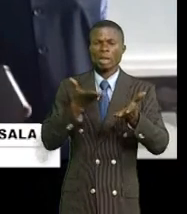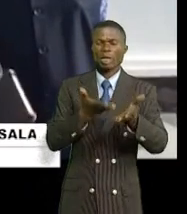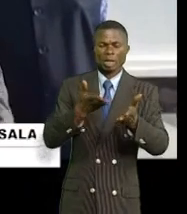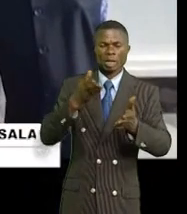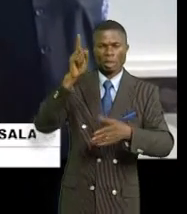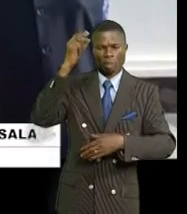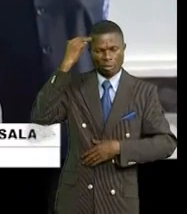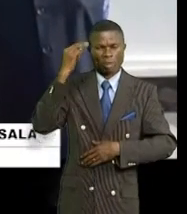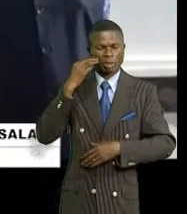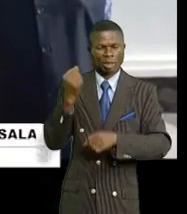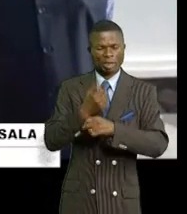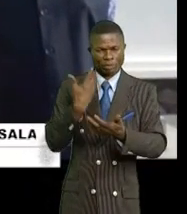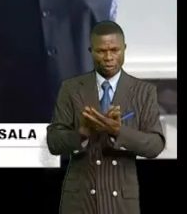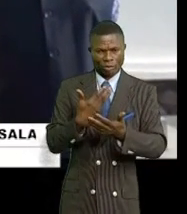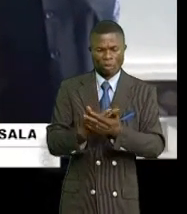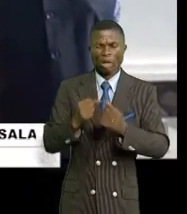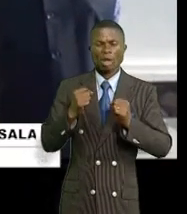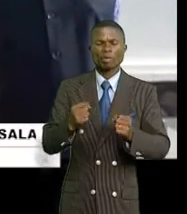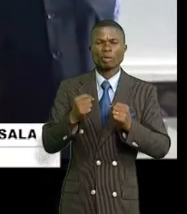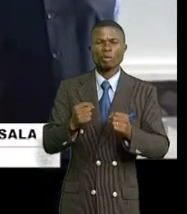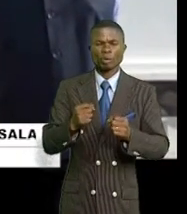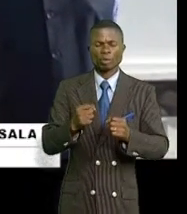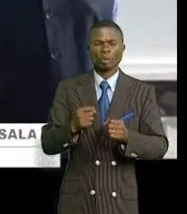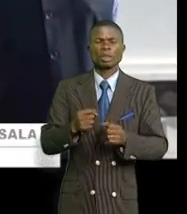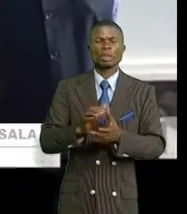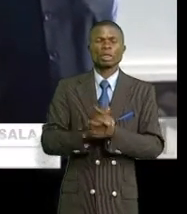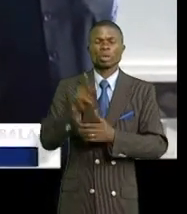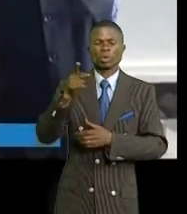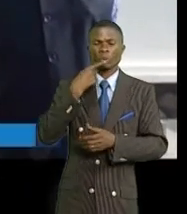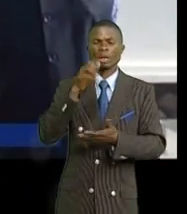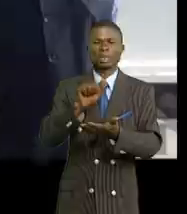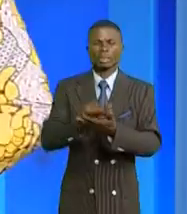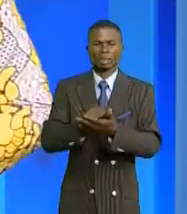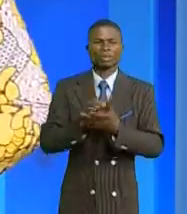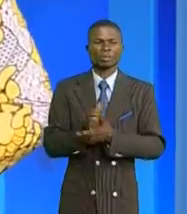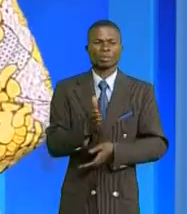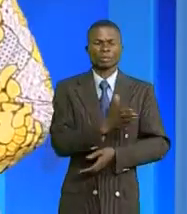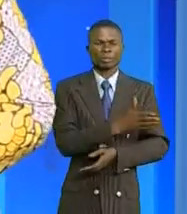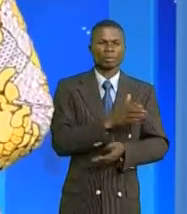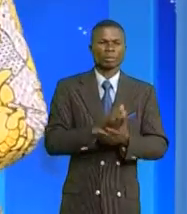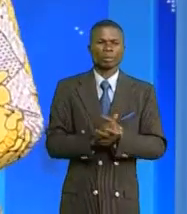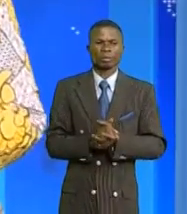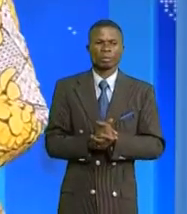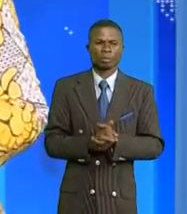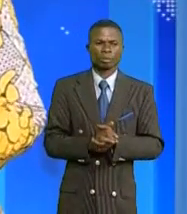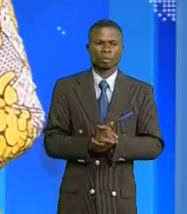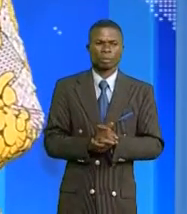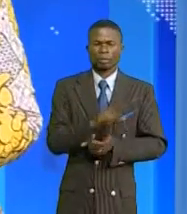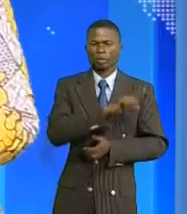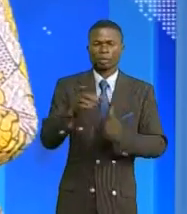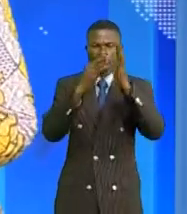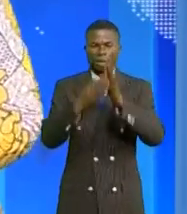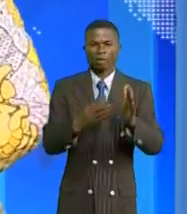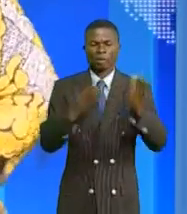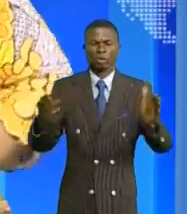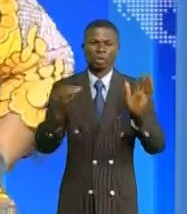d'agir de manière rapide et efficace, a conclu François Grignon. Eh bien, de 1997